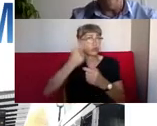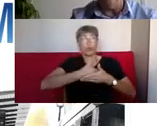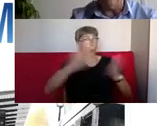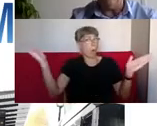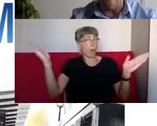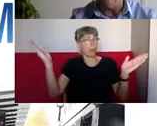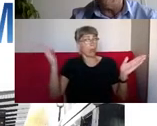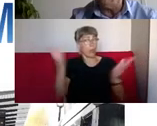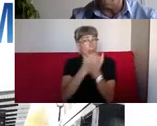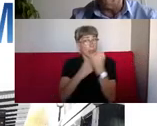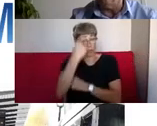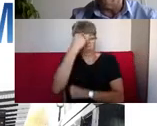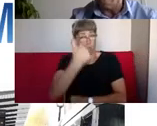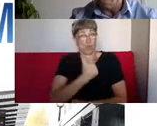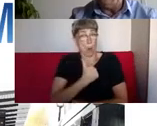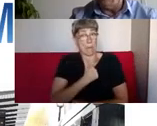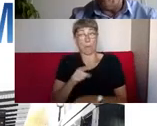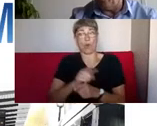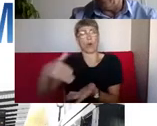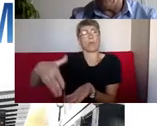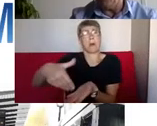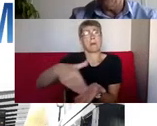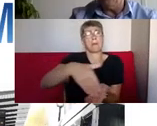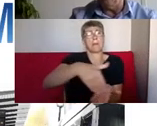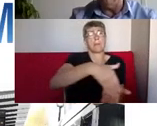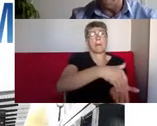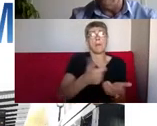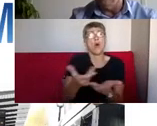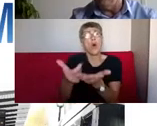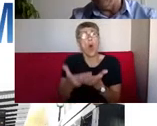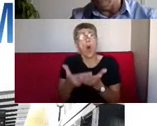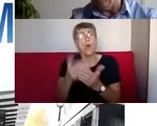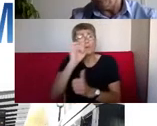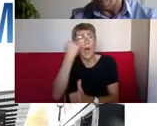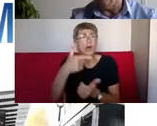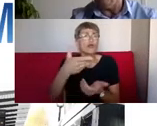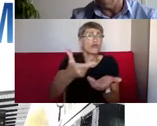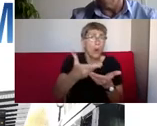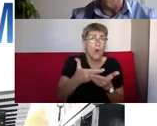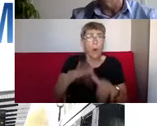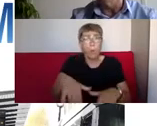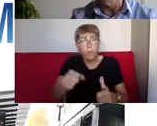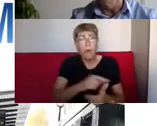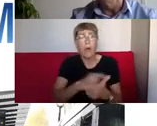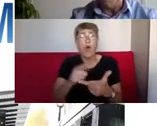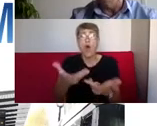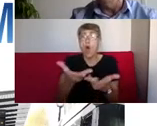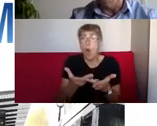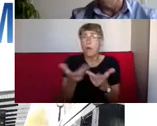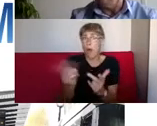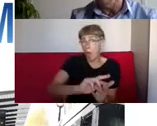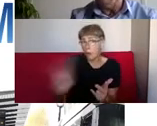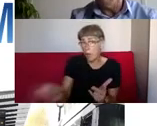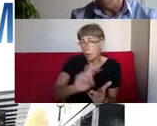démarcher pour eux, ils viennent vraiment collecter des offres d'emploi, des offres de stage, des offres d'alternance, pourquoi pas, en entreprise.